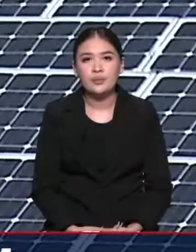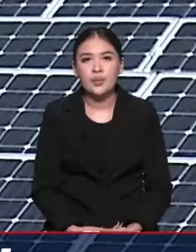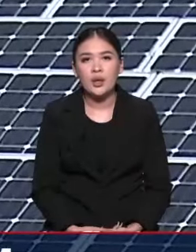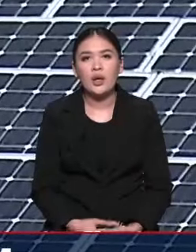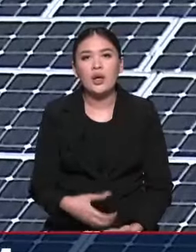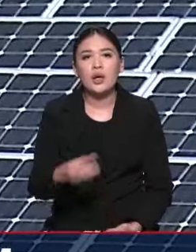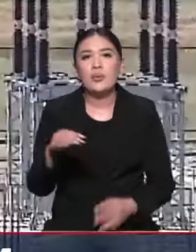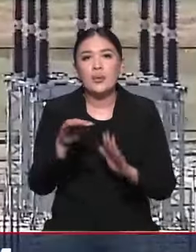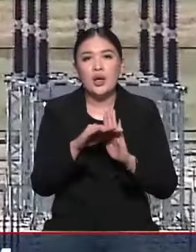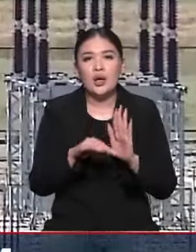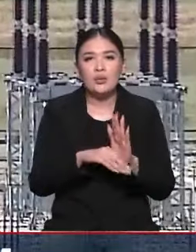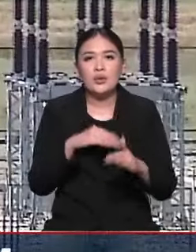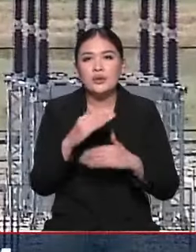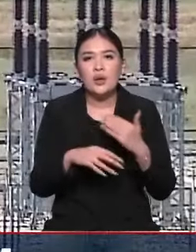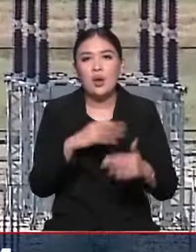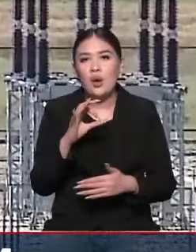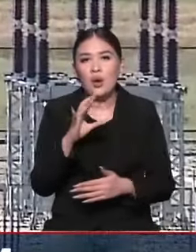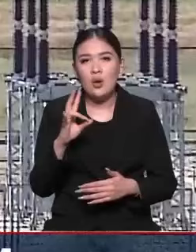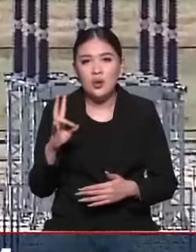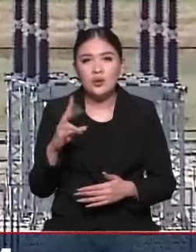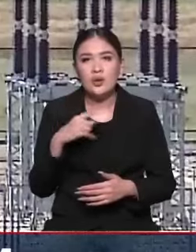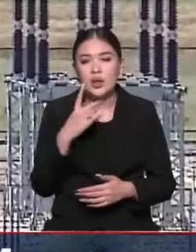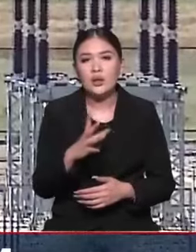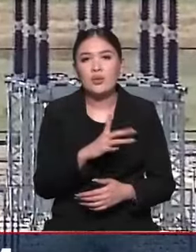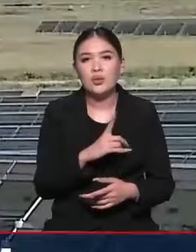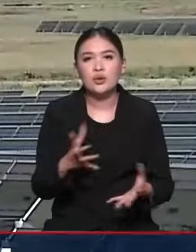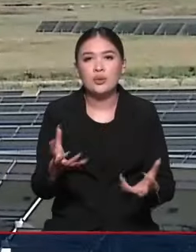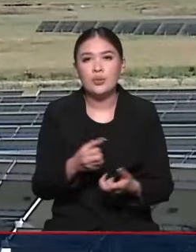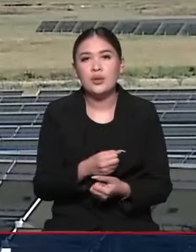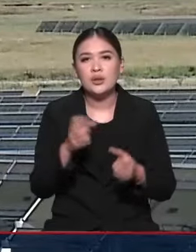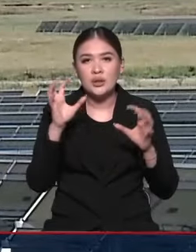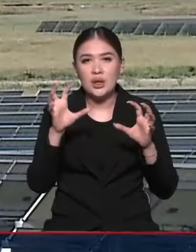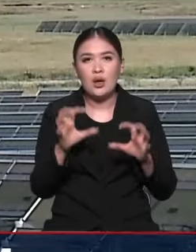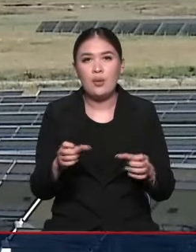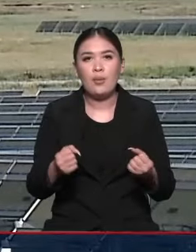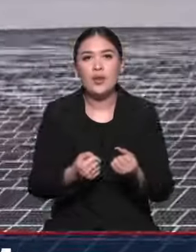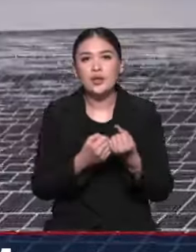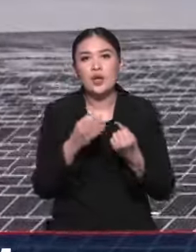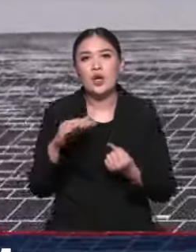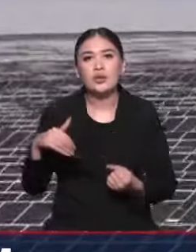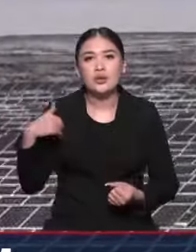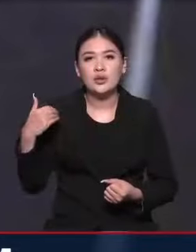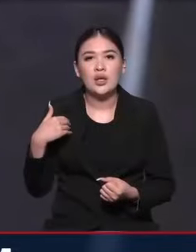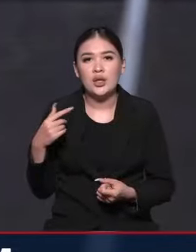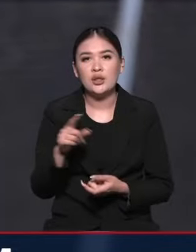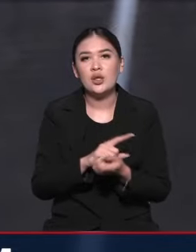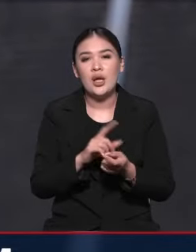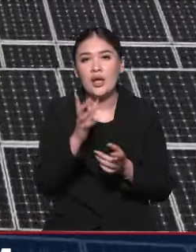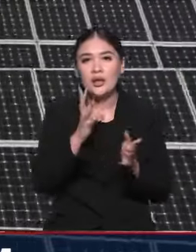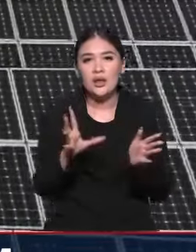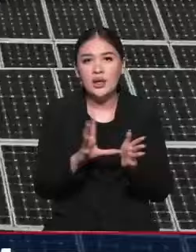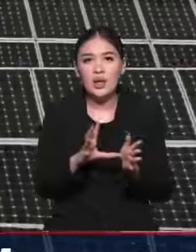Кроме того, в программе развития ООН заявляют, что благодаря принятому закону о поддержке использования возобновляемых источников